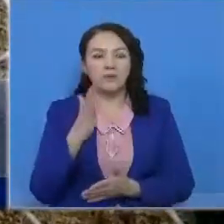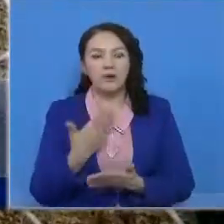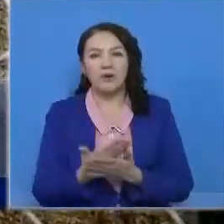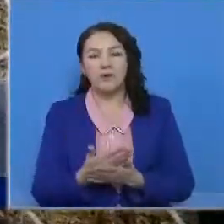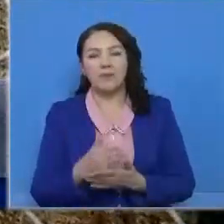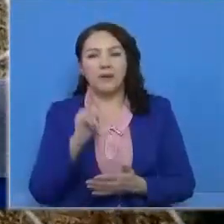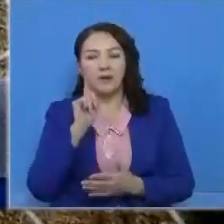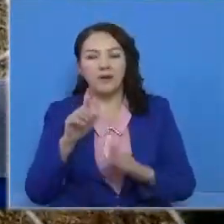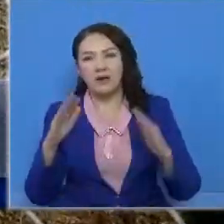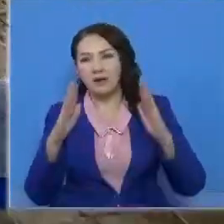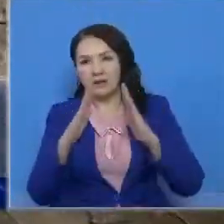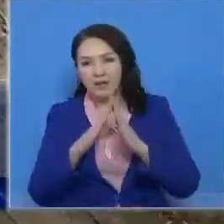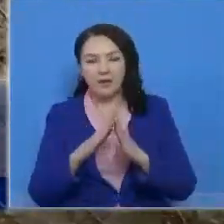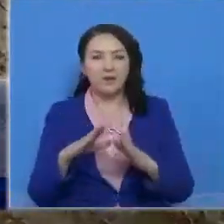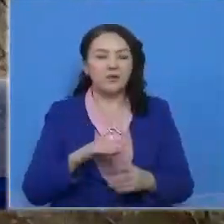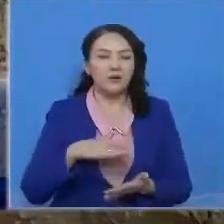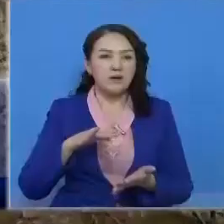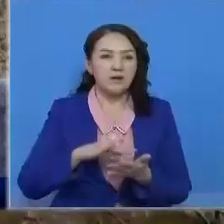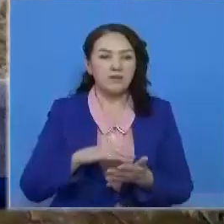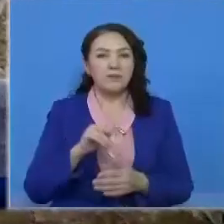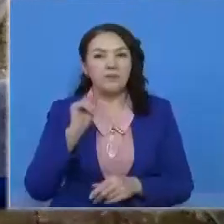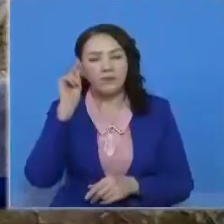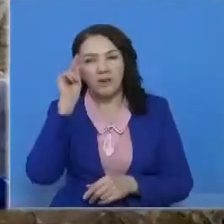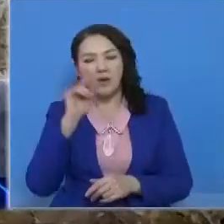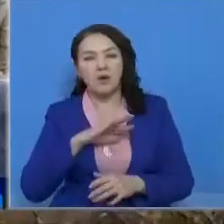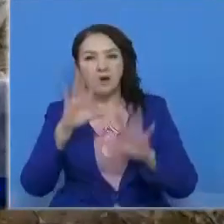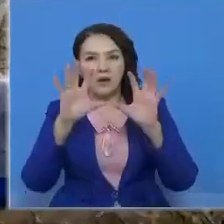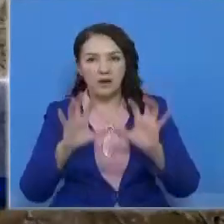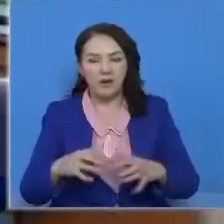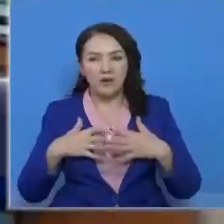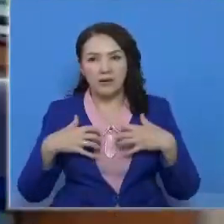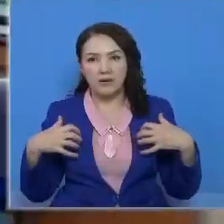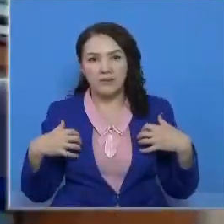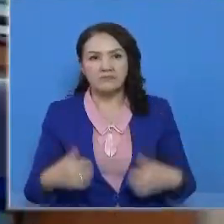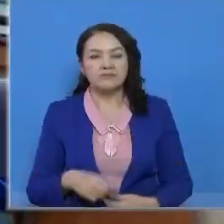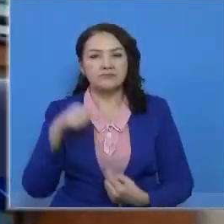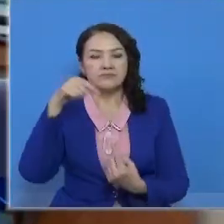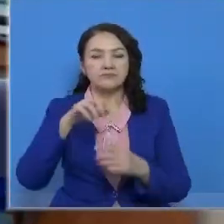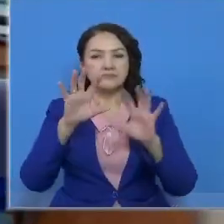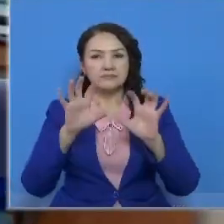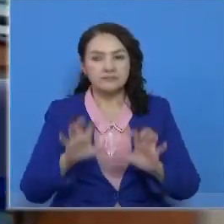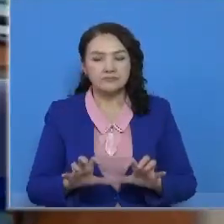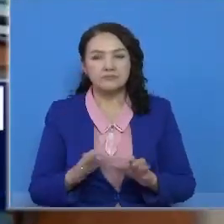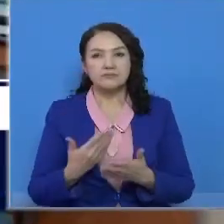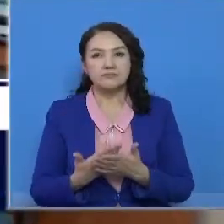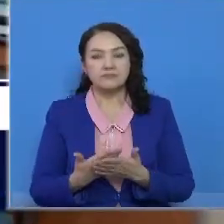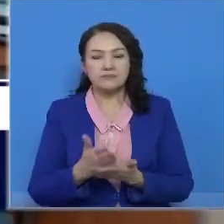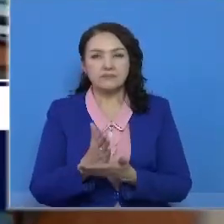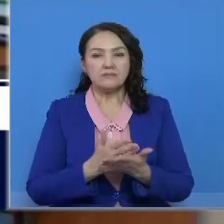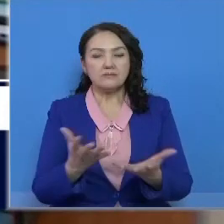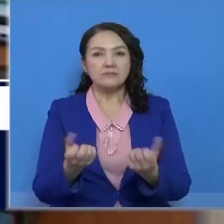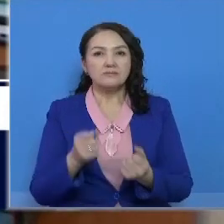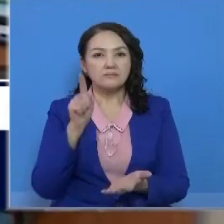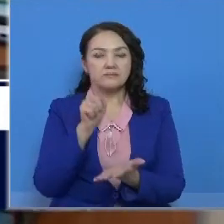создан приют для животных и что горожане все-таки научатся соблюдать закон о животных в соответствии с законом служба